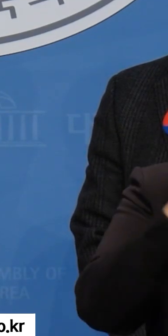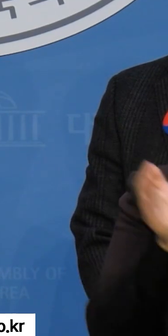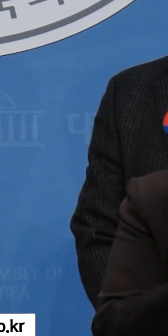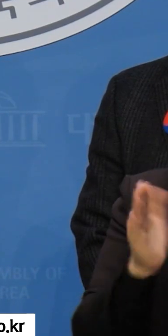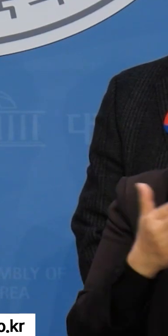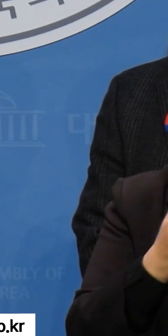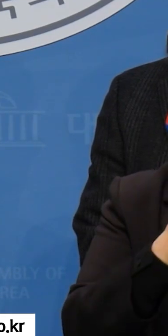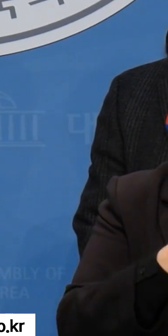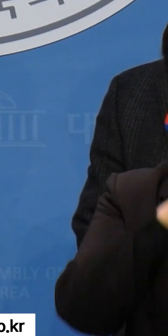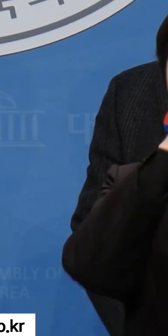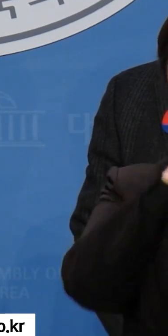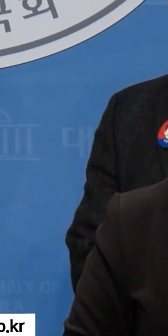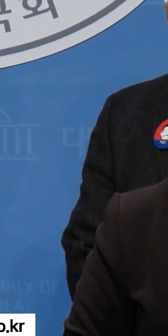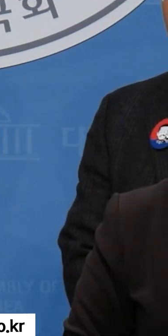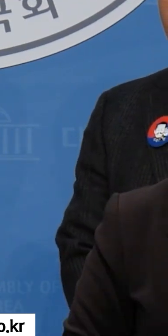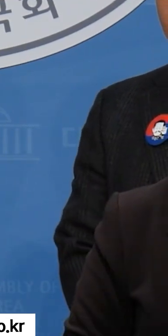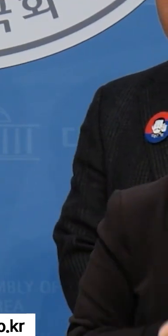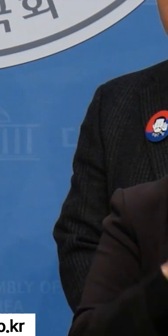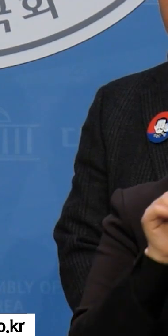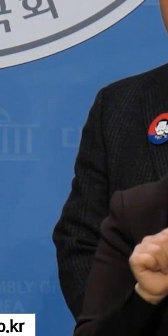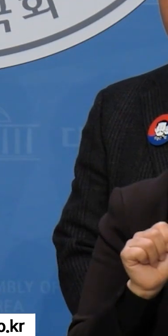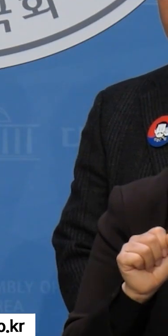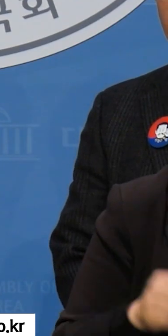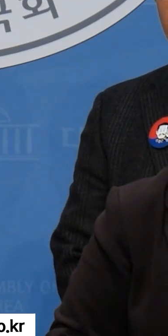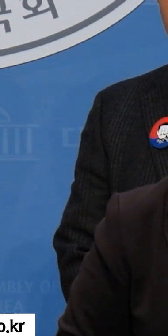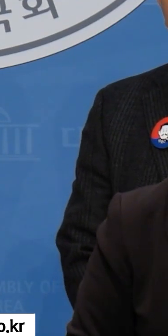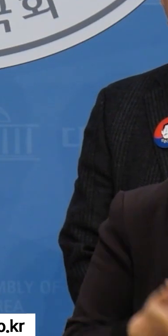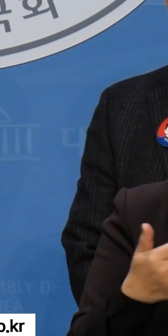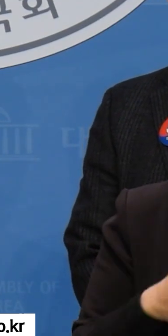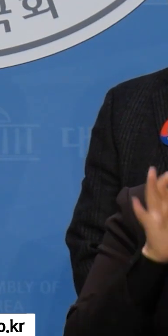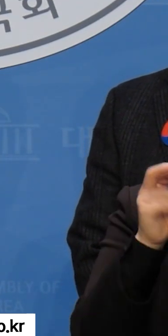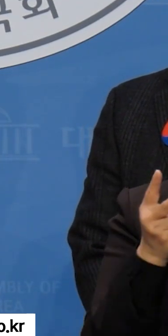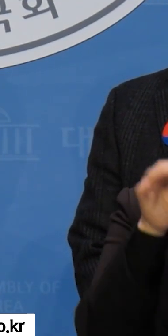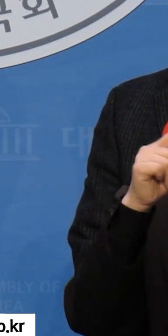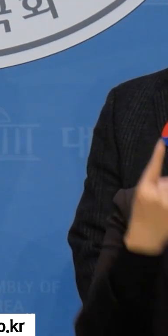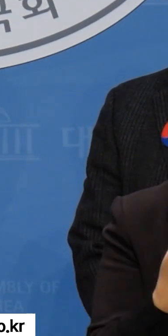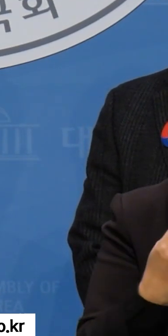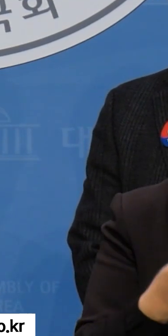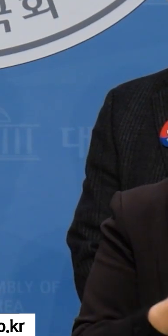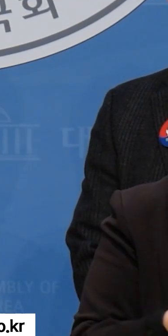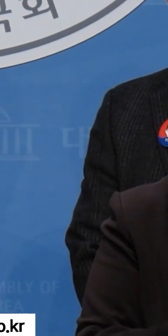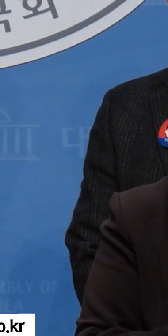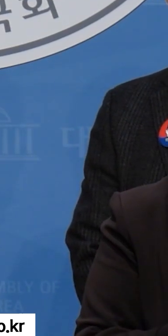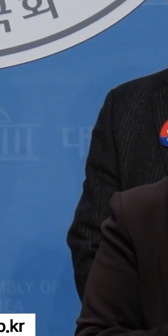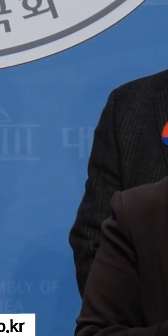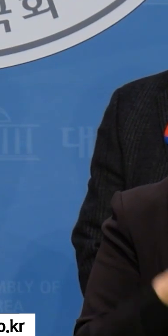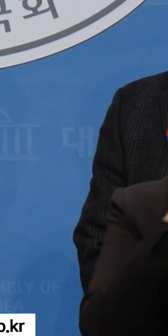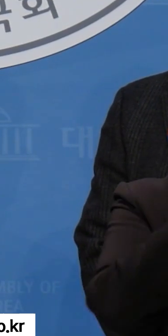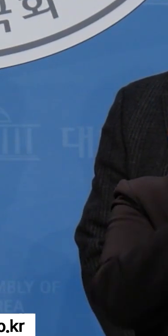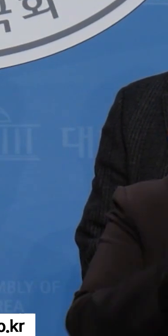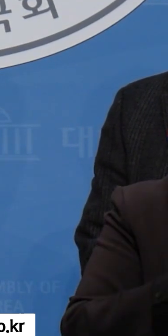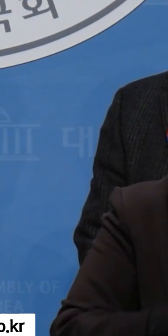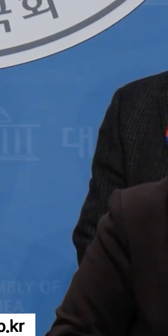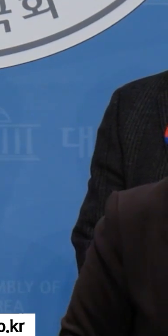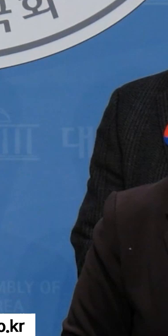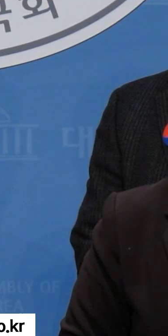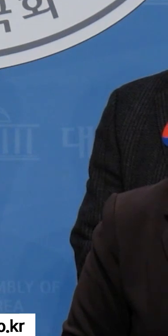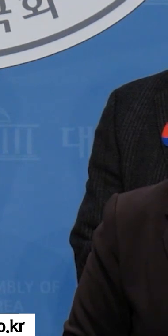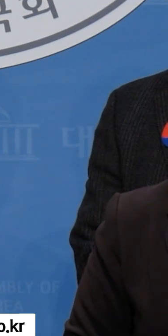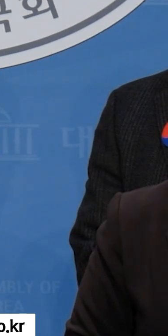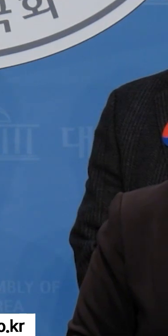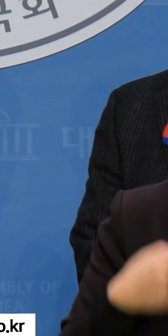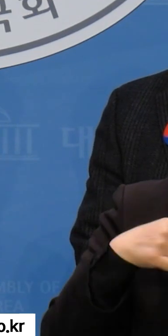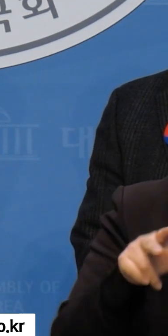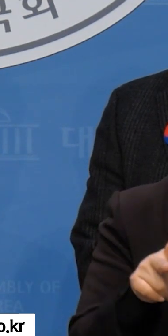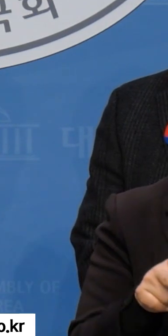더불어민주당이 되겠습니다. 감사합니다. 안녕하십니까? 앞서 김영호 서울시당 총선기획단장님께서 소개해 주셨습니다.